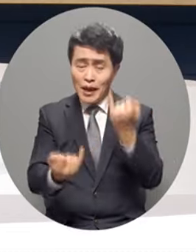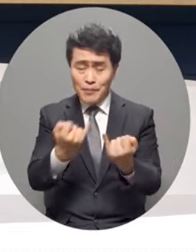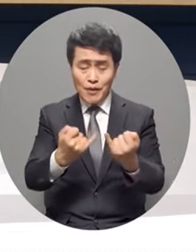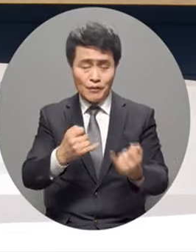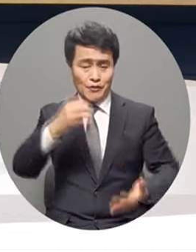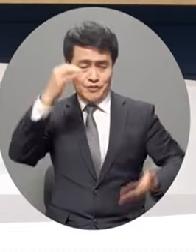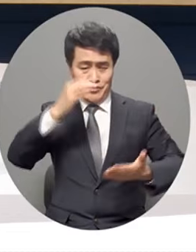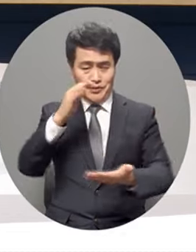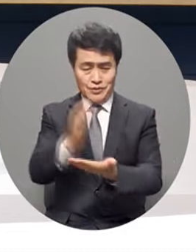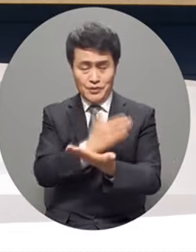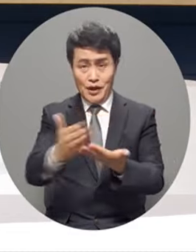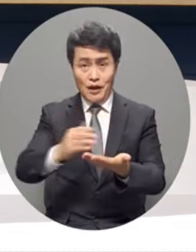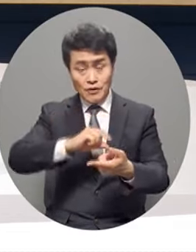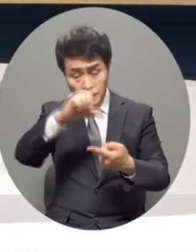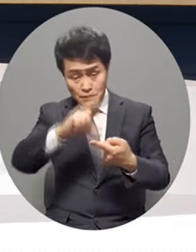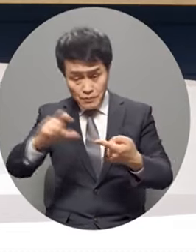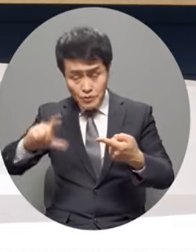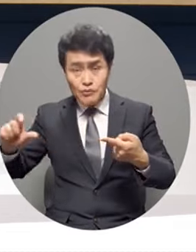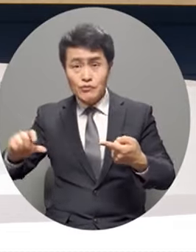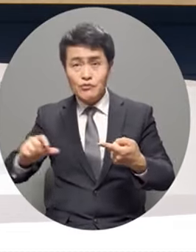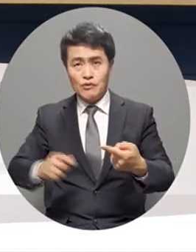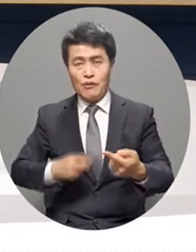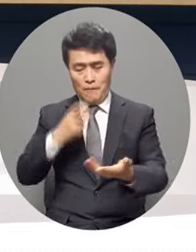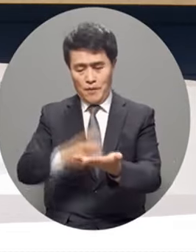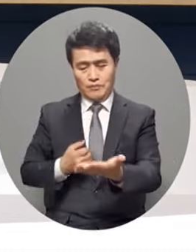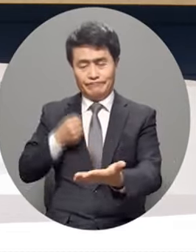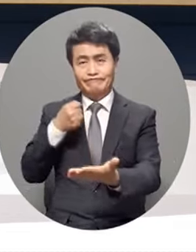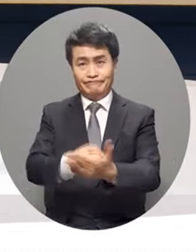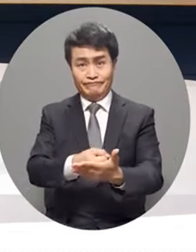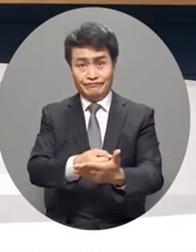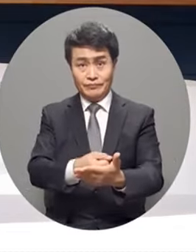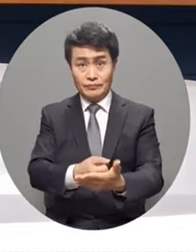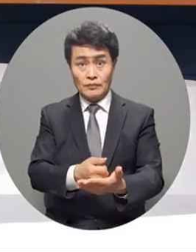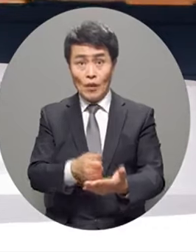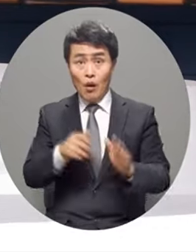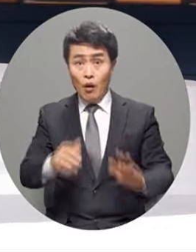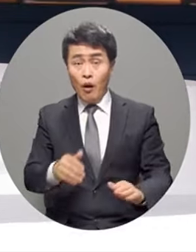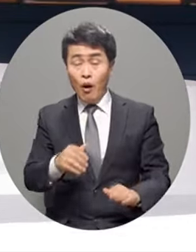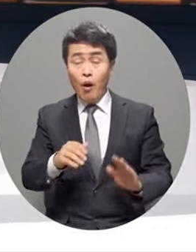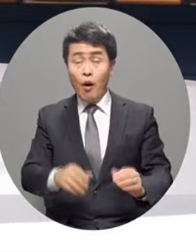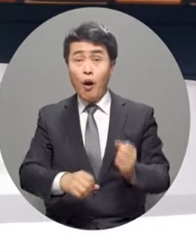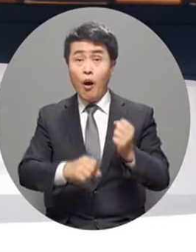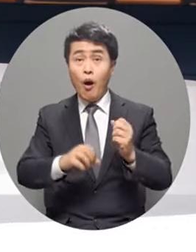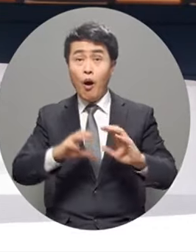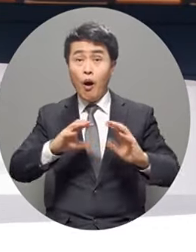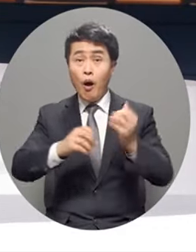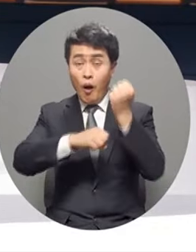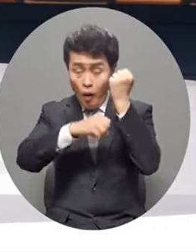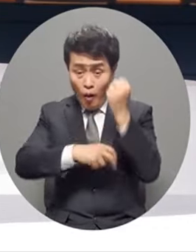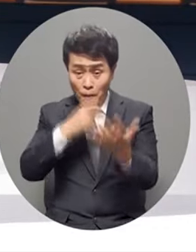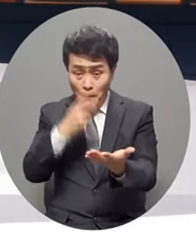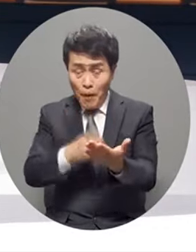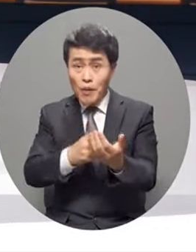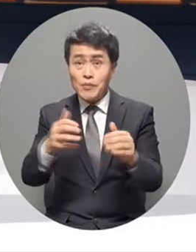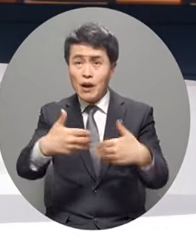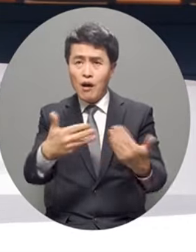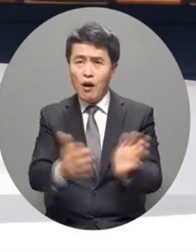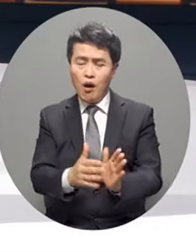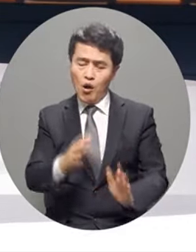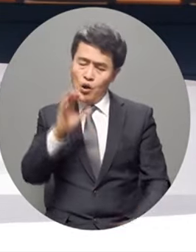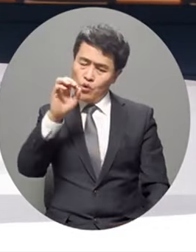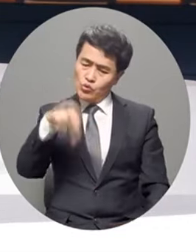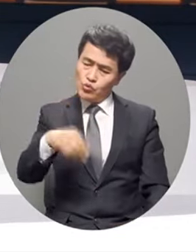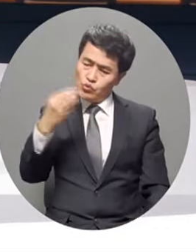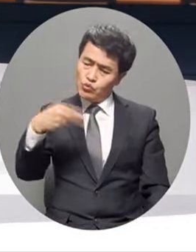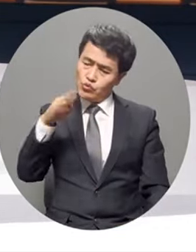나누는 비율을 아예 법으로 정해 버린 건데요 헌법 재판소가 47년 만에 유류분 제도의 위헌적인 부분이